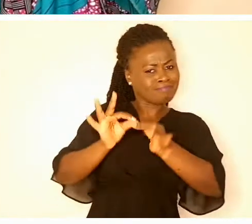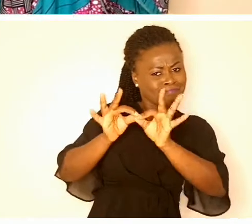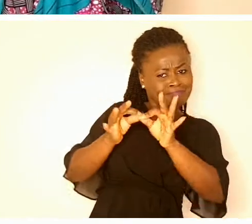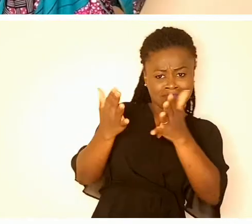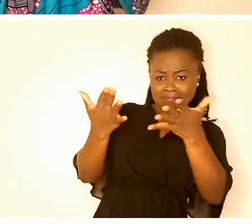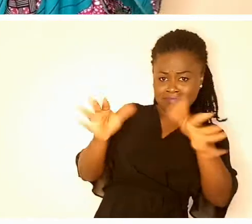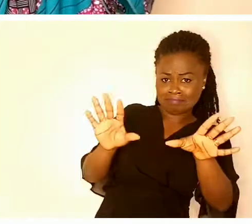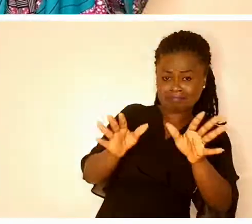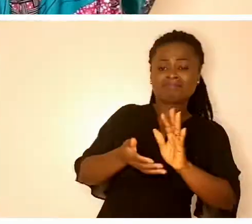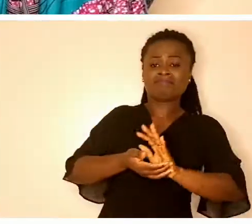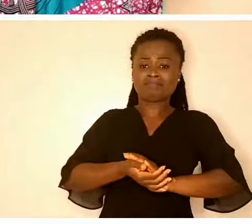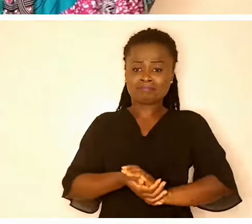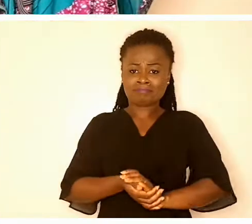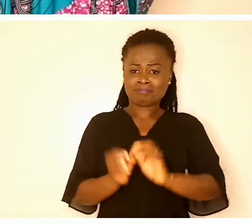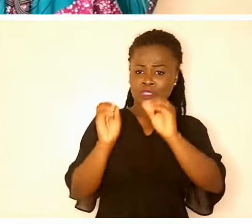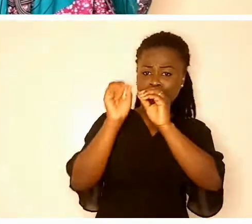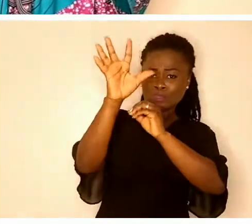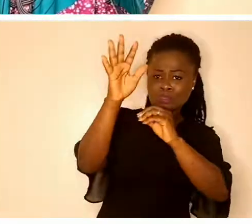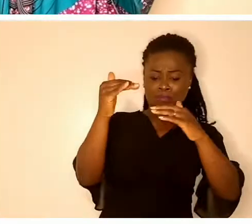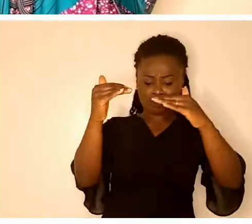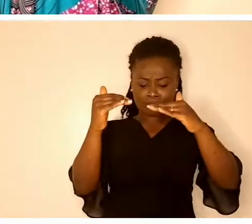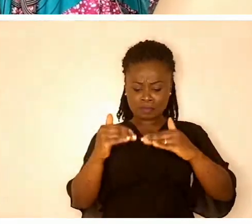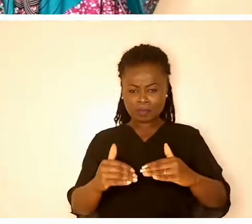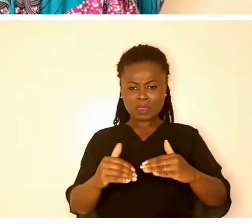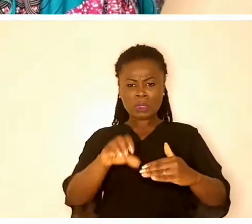du coronavirus. Alors, sous la publication,